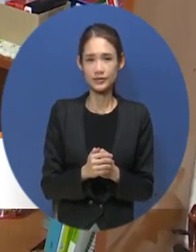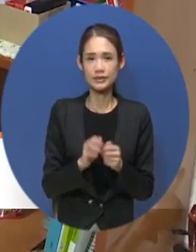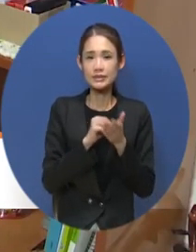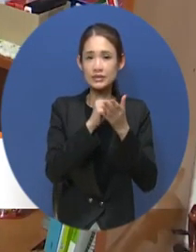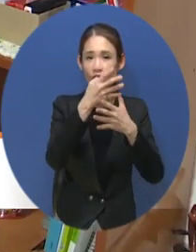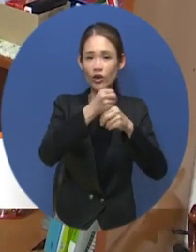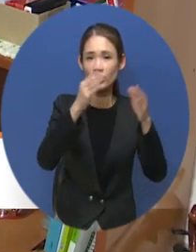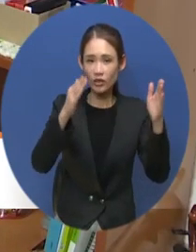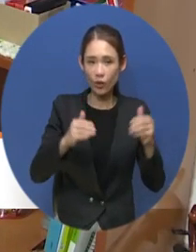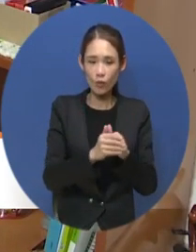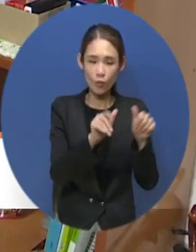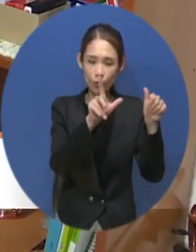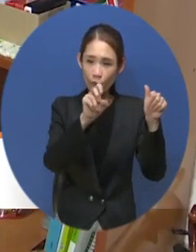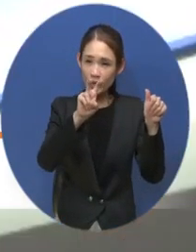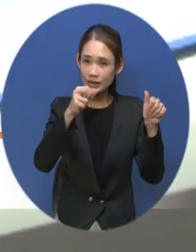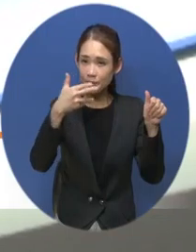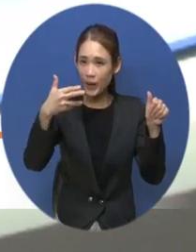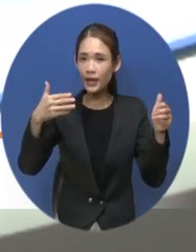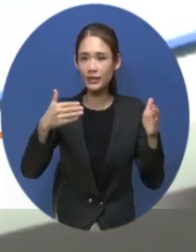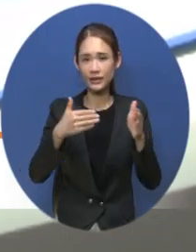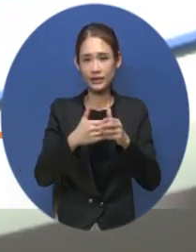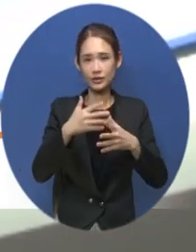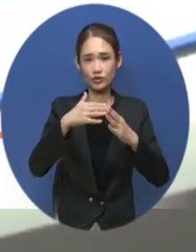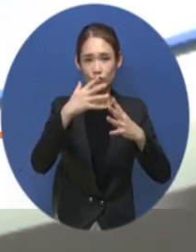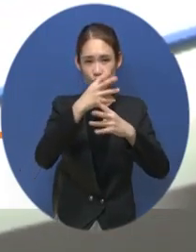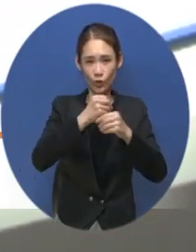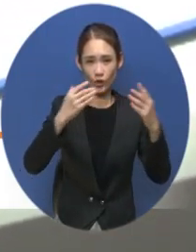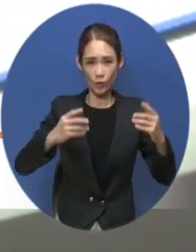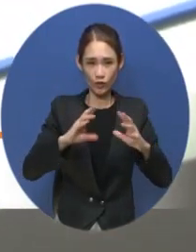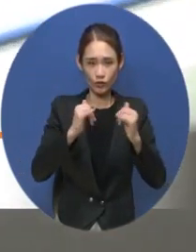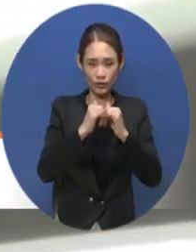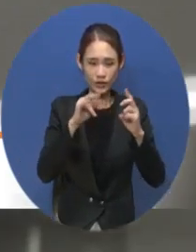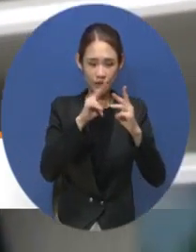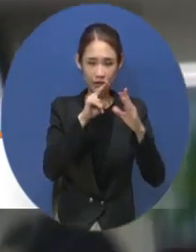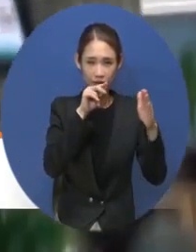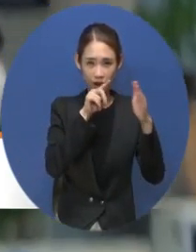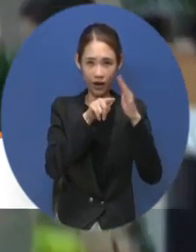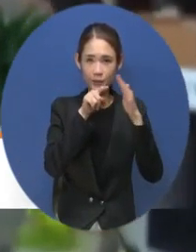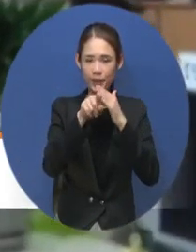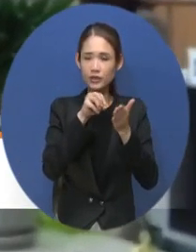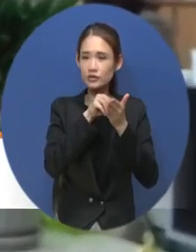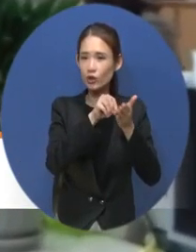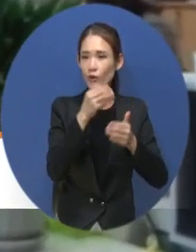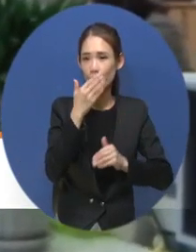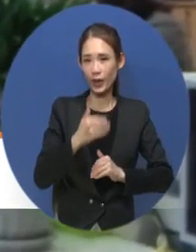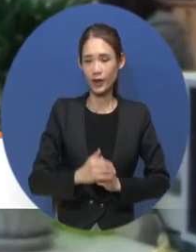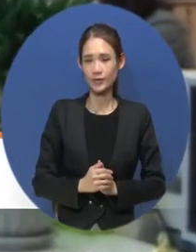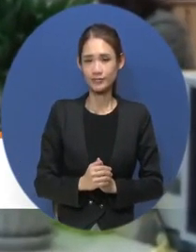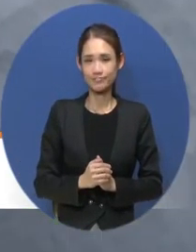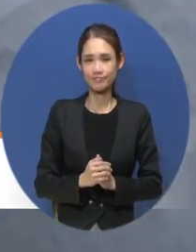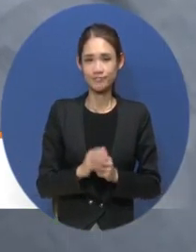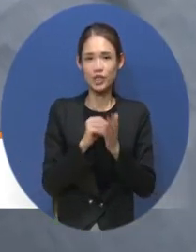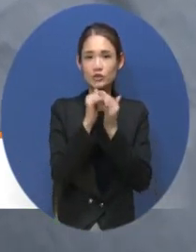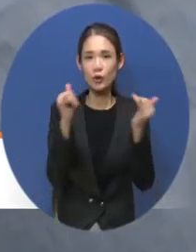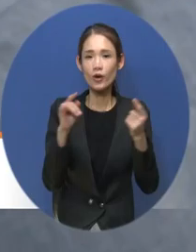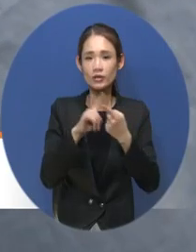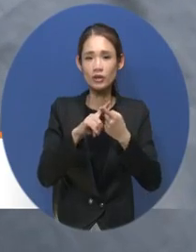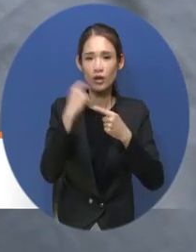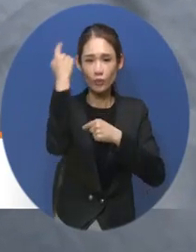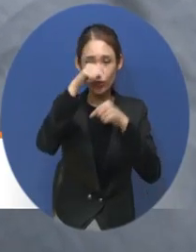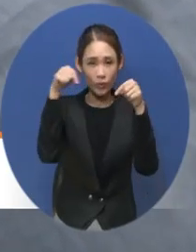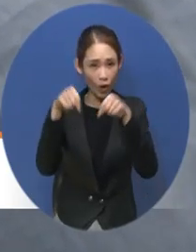신청기간은 오는 28일까지 며 주소지 관할 주민센터를 방문해 접수 가능합니다 신청자에 대한